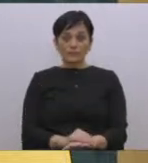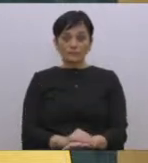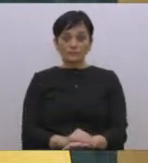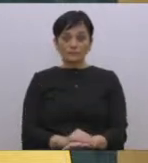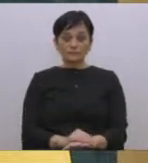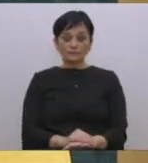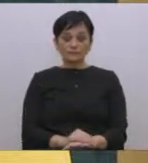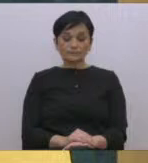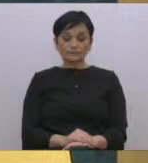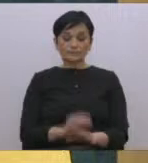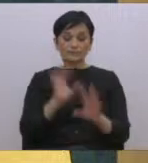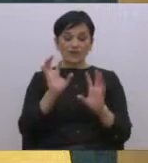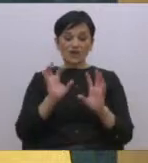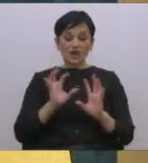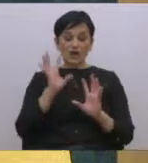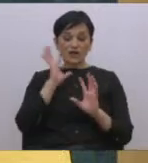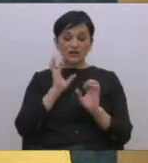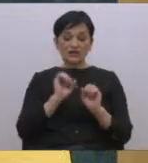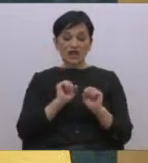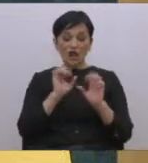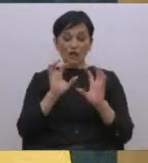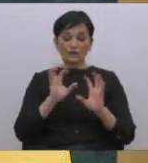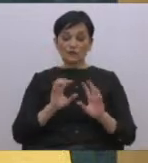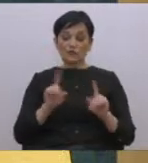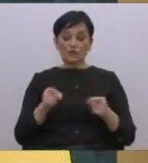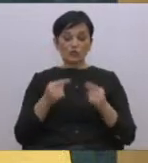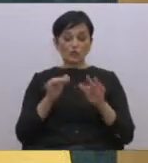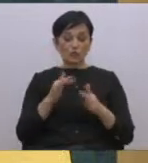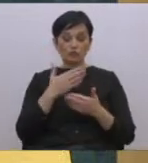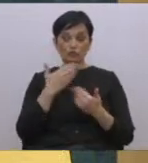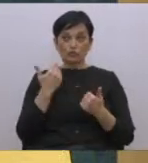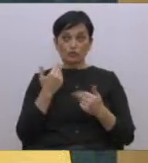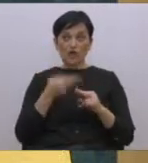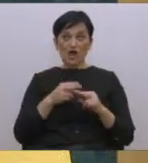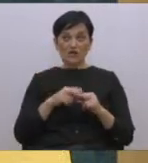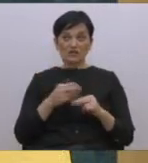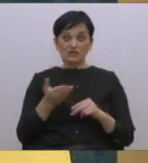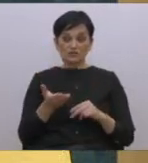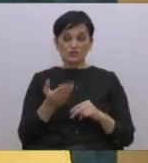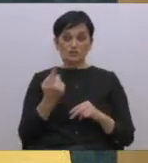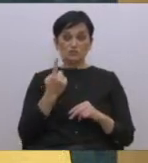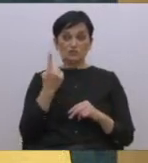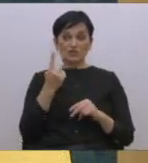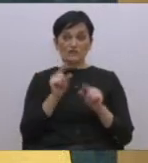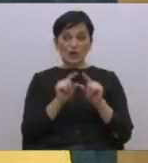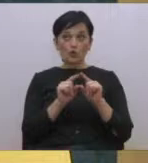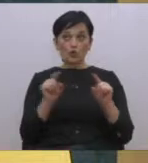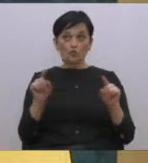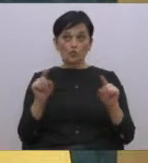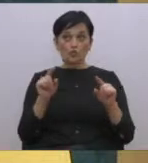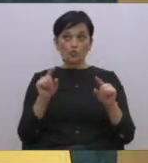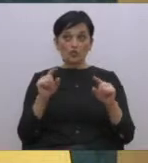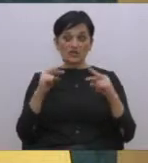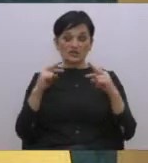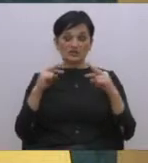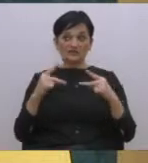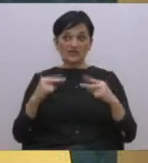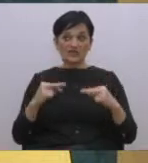ამ კანონში, თავდაცვის კოდექსში არ განხორციელებულა. ეს იყო ასე ვთქვათ პირველ მუხში განხორციელებული ცვლილებები.